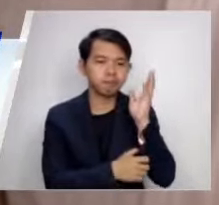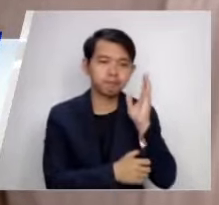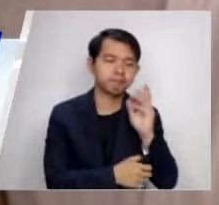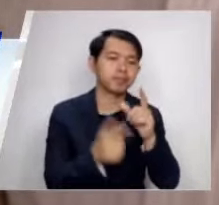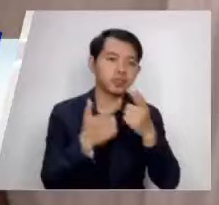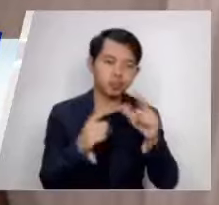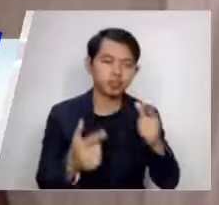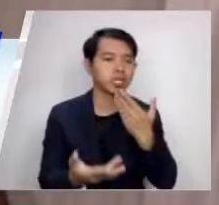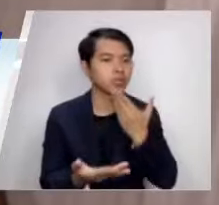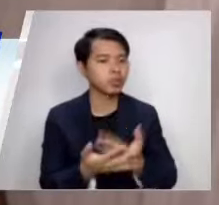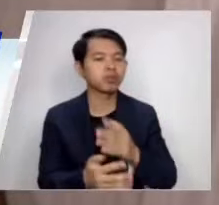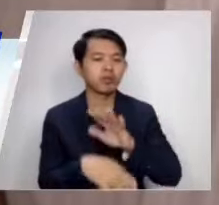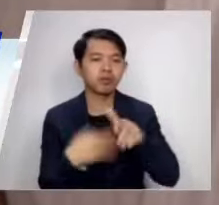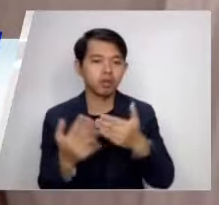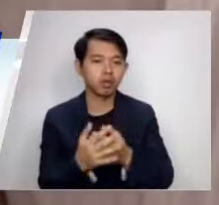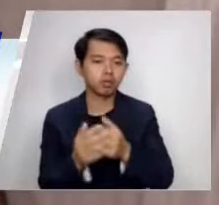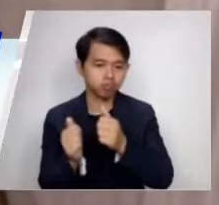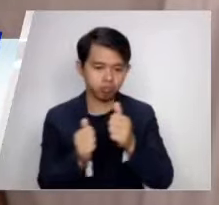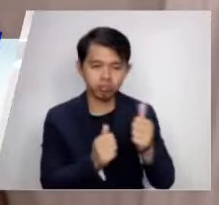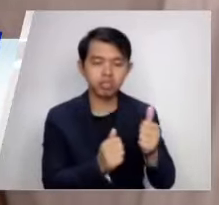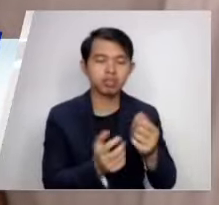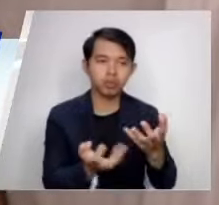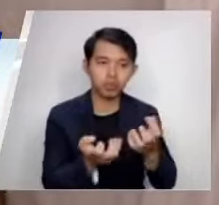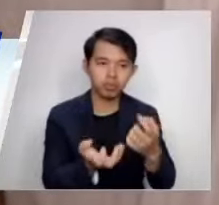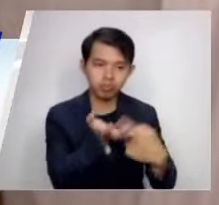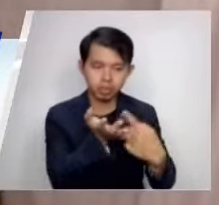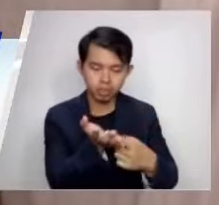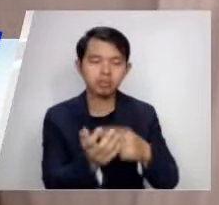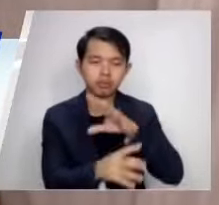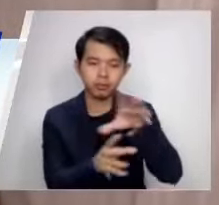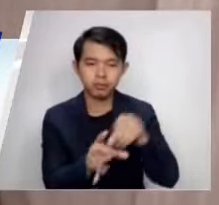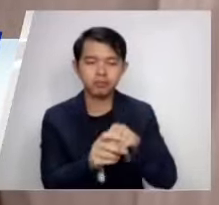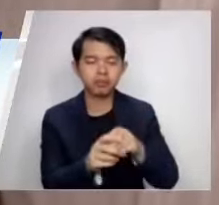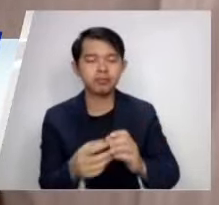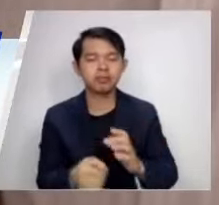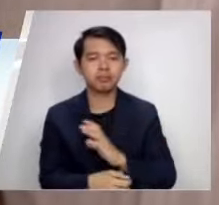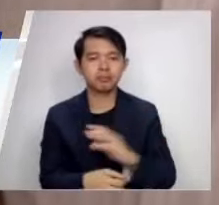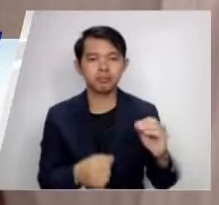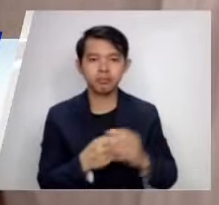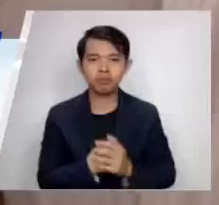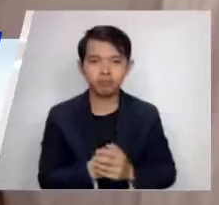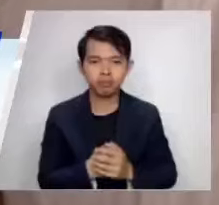ng nais namin pag-usapan ay nandiyon. At